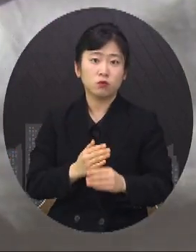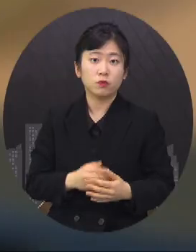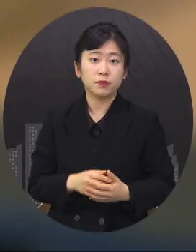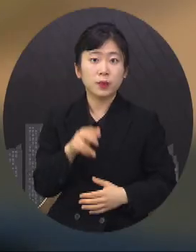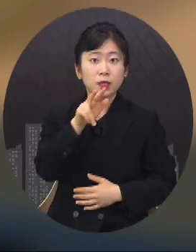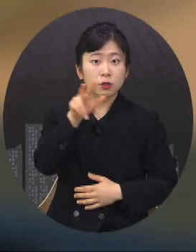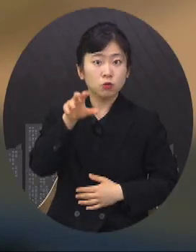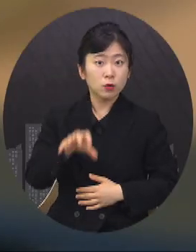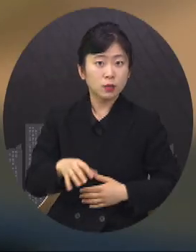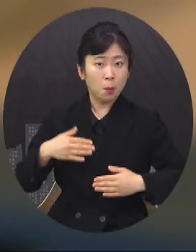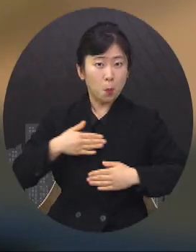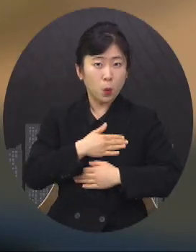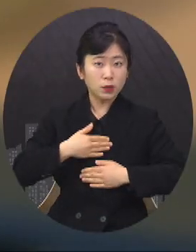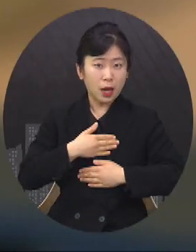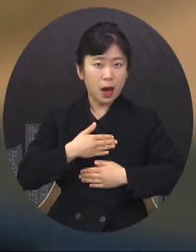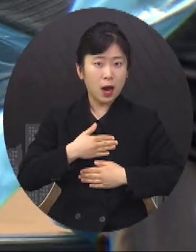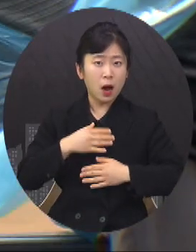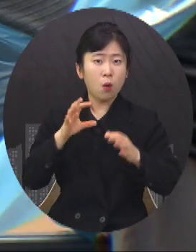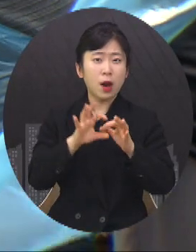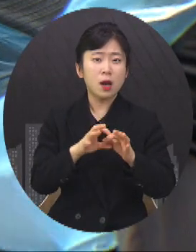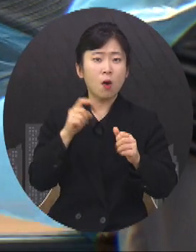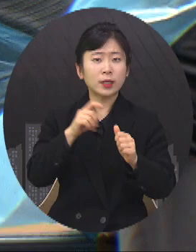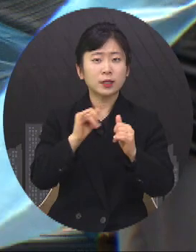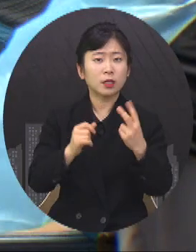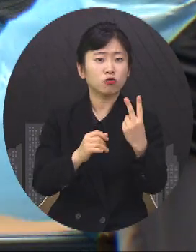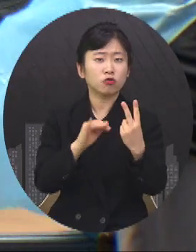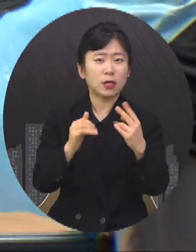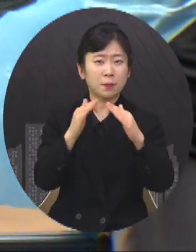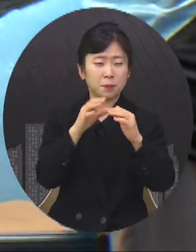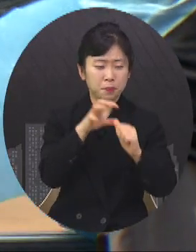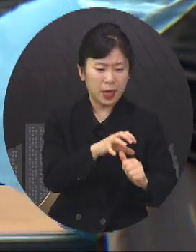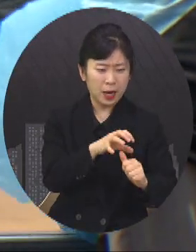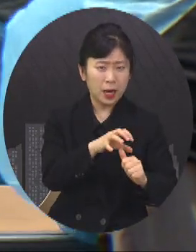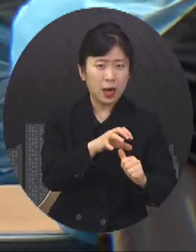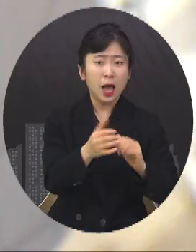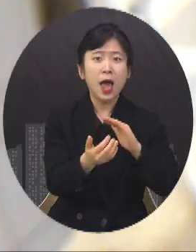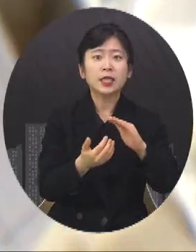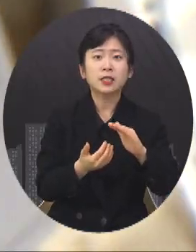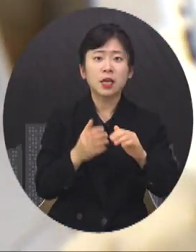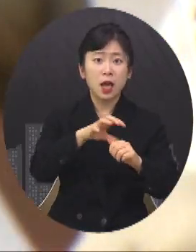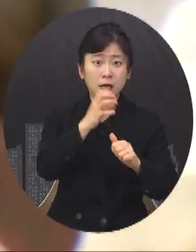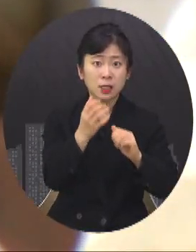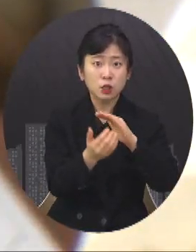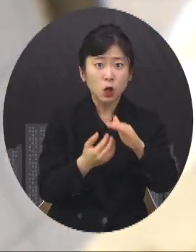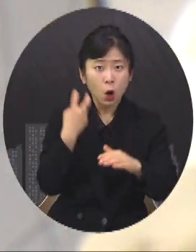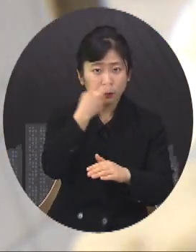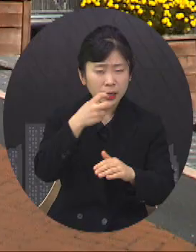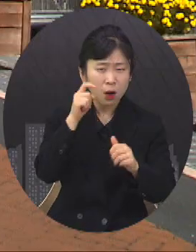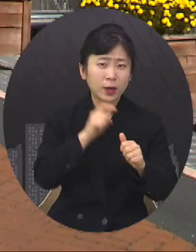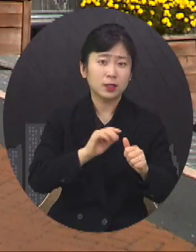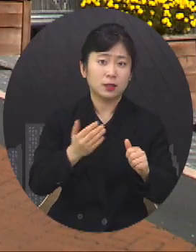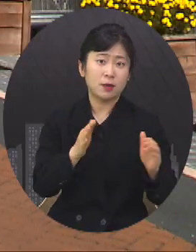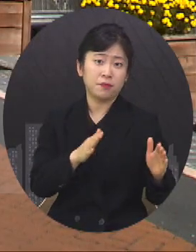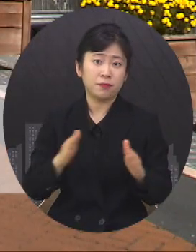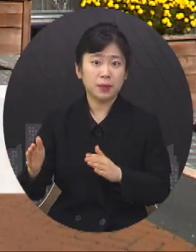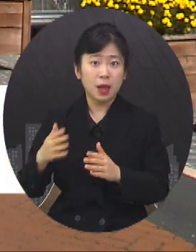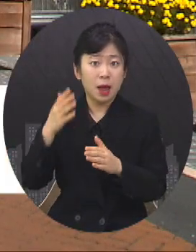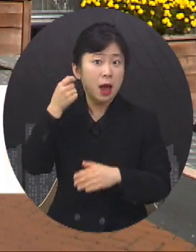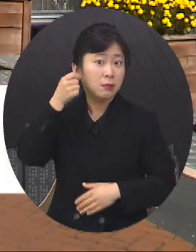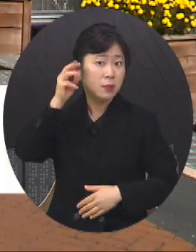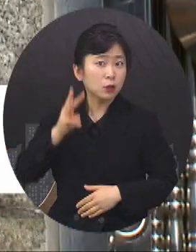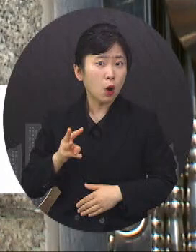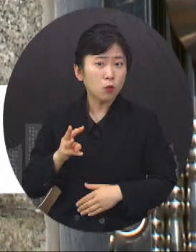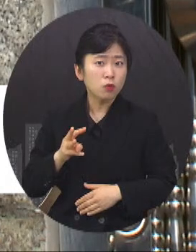진주 에선 목욕탕 관련 확진 자 두 명의 자가 경미 해제 전 검사에서 양성 판정을 받았으며 합천 에선